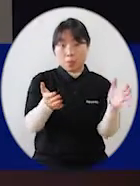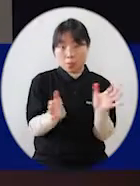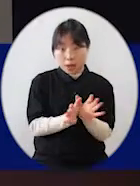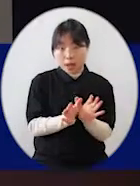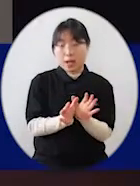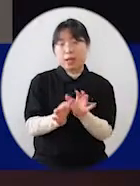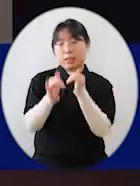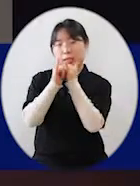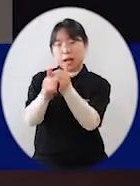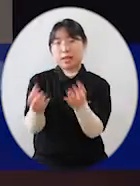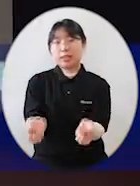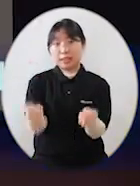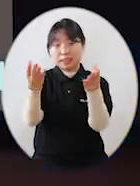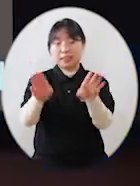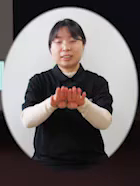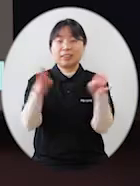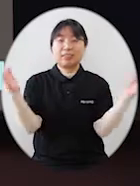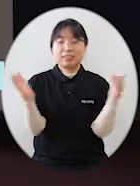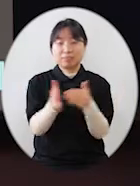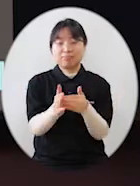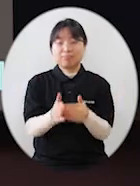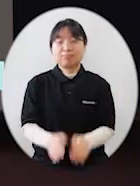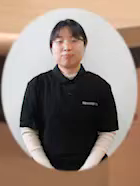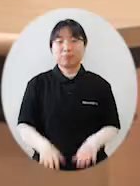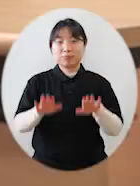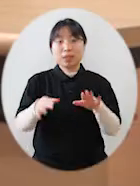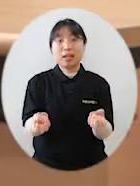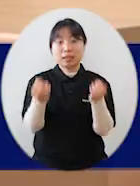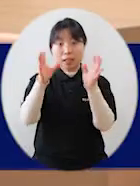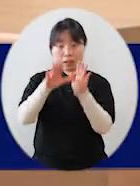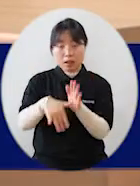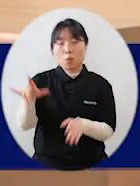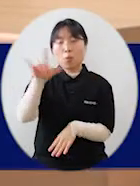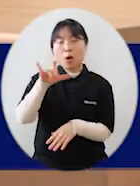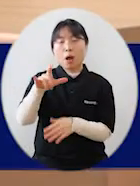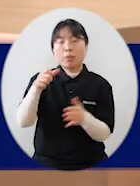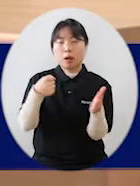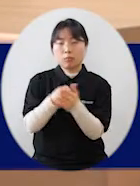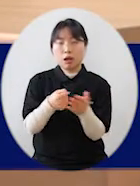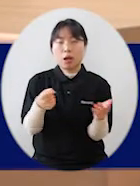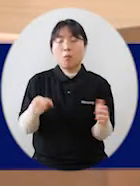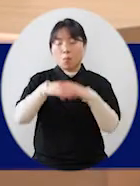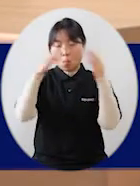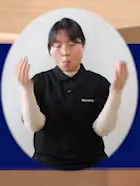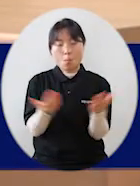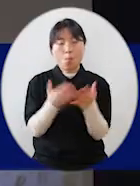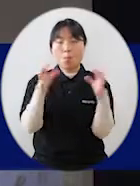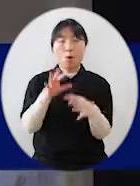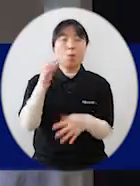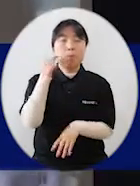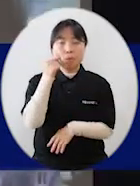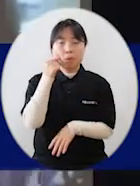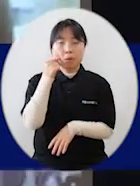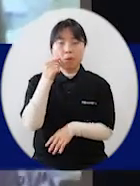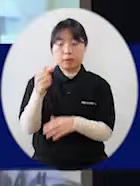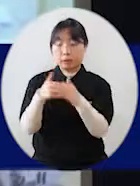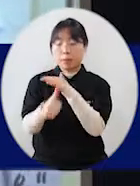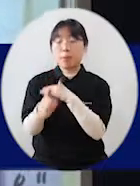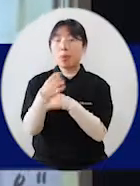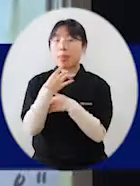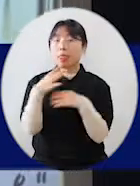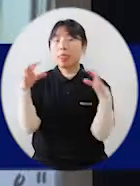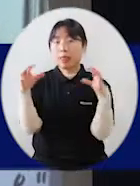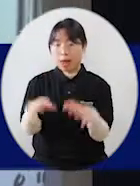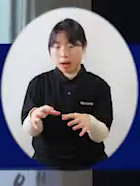유공자 시상식이 개최됐습니다. 이날 행사는 코로나19로 인한 사회적 거리두기 격상에 따라 최소한의 진행